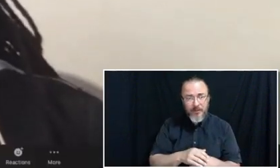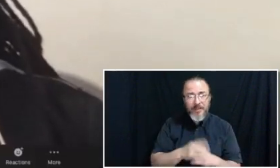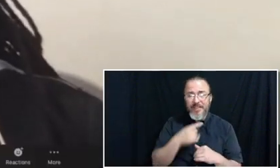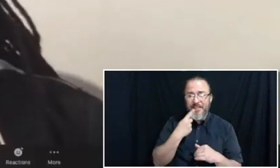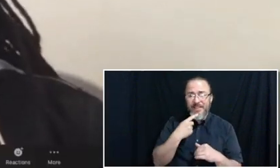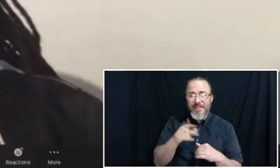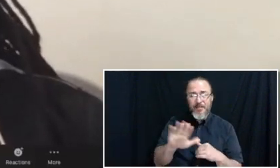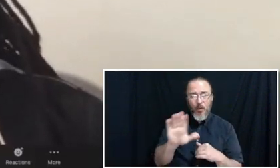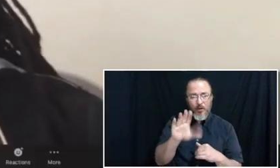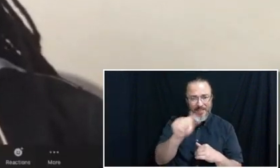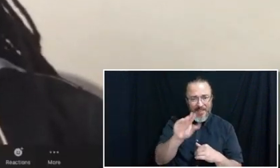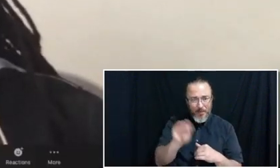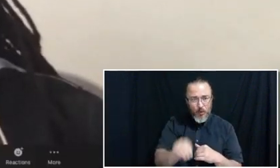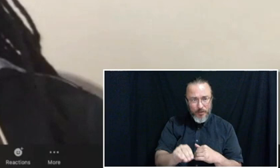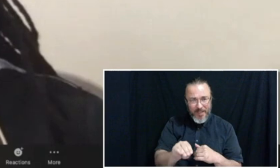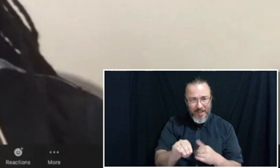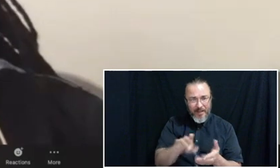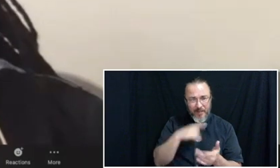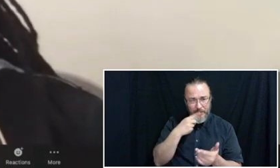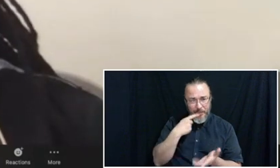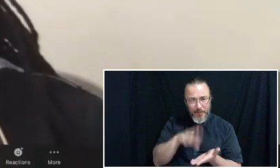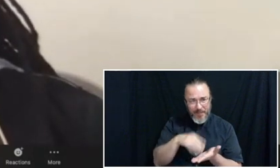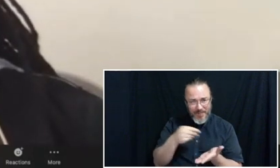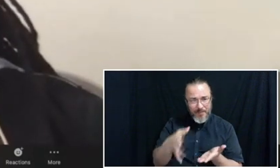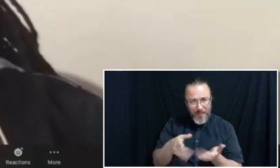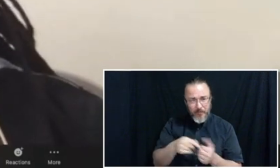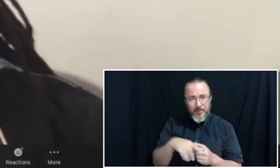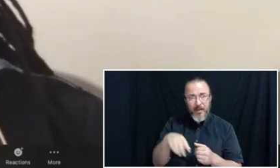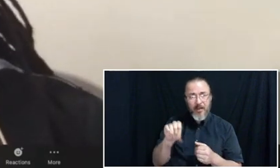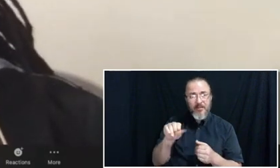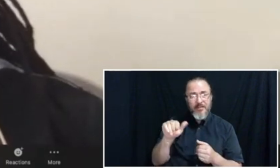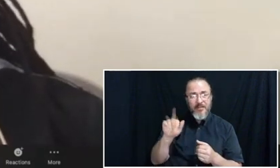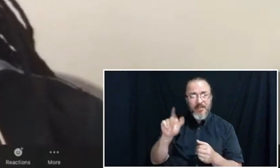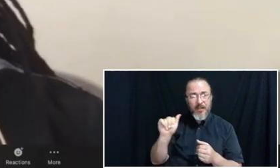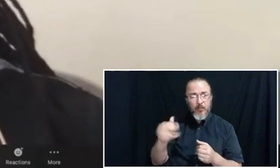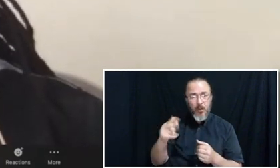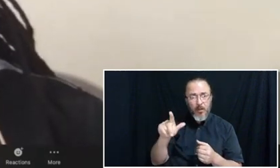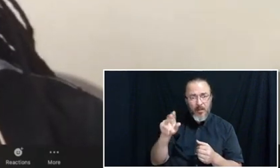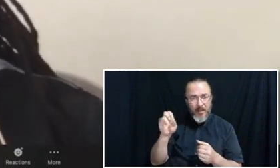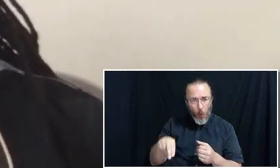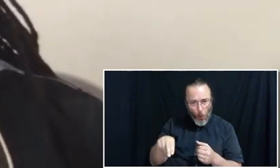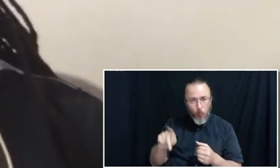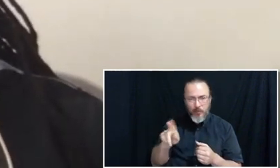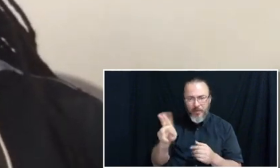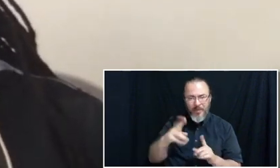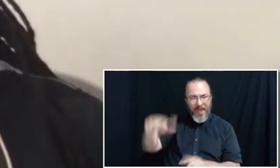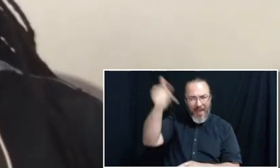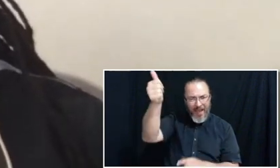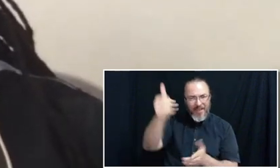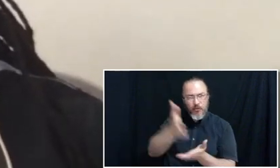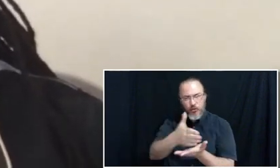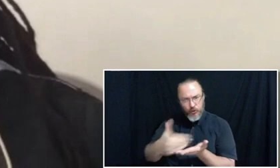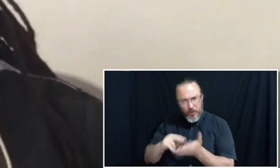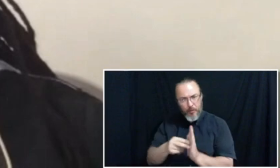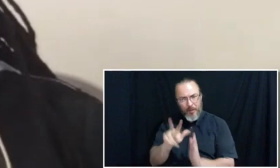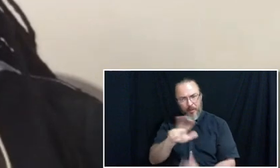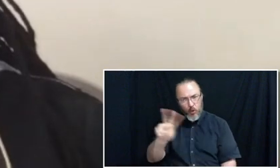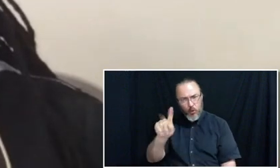d'action pour l'éducation représente 15% des dépenses publiques et